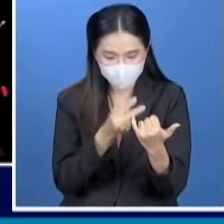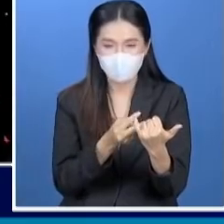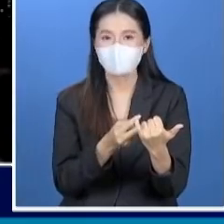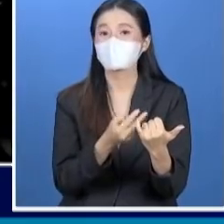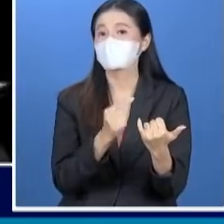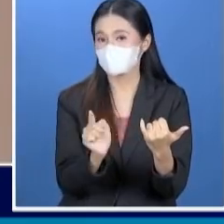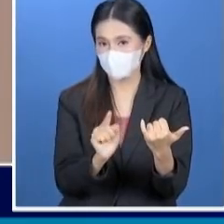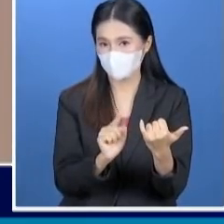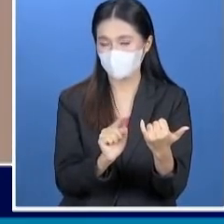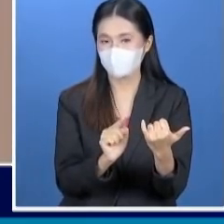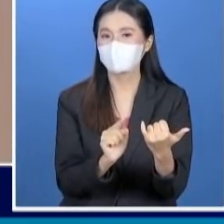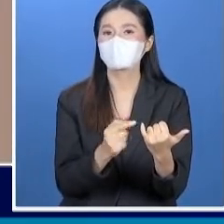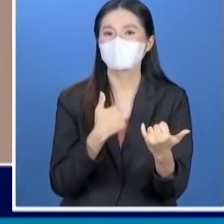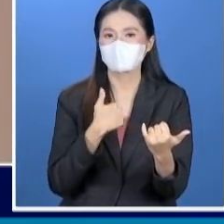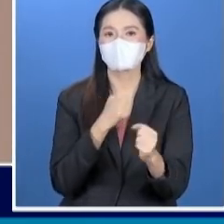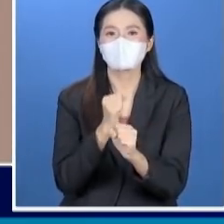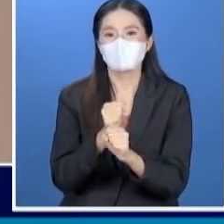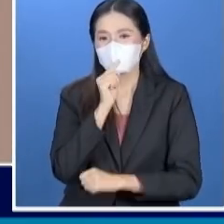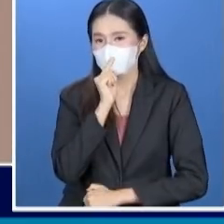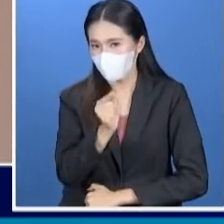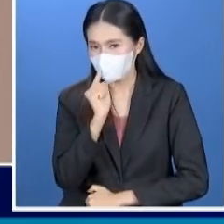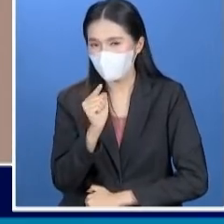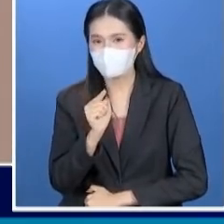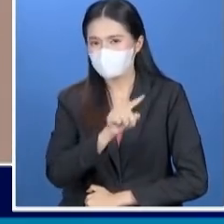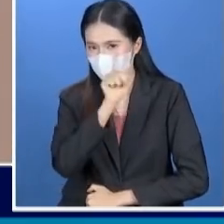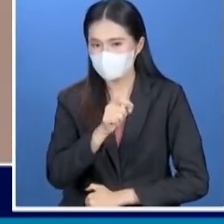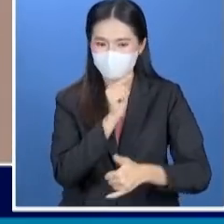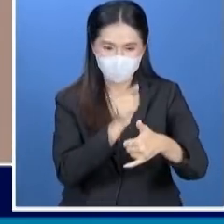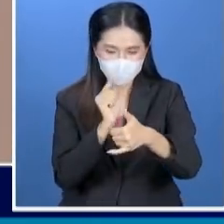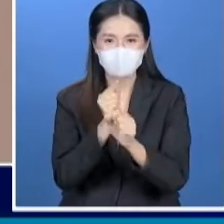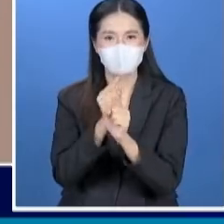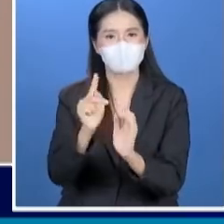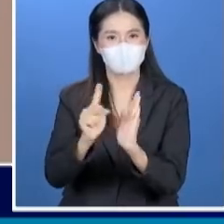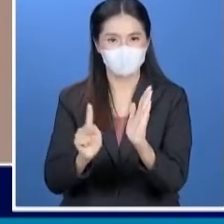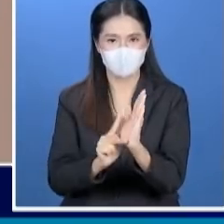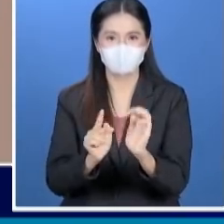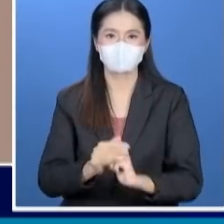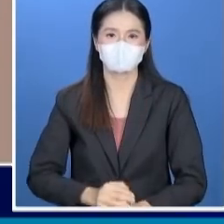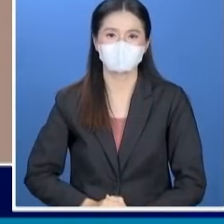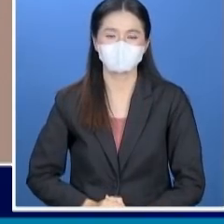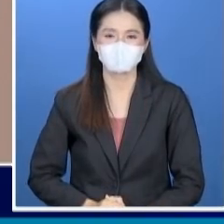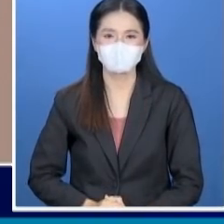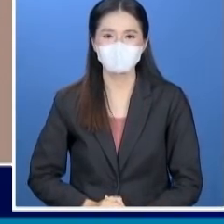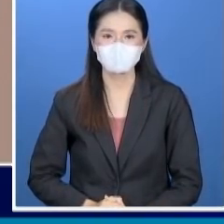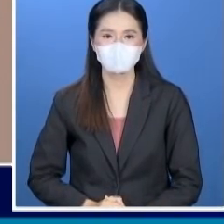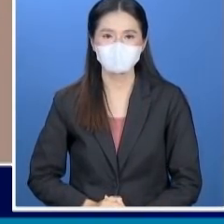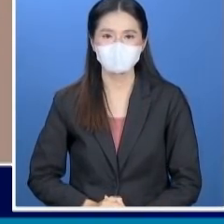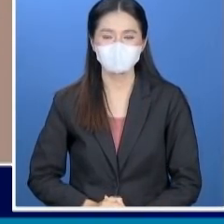ลังจากนั้นได้มีการดำเนินคดีกับผู้ต้องหาในคดีนี้ตามกฎหมายต่อไป